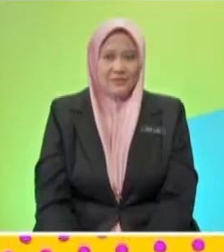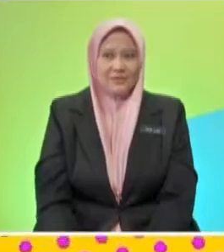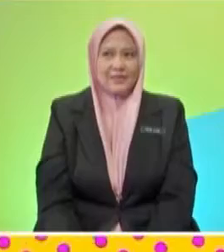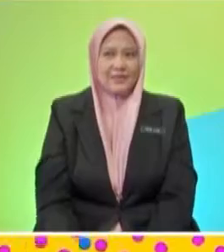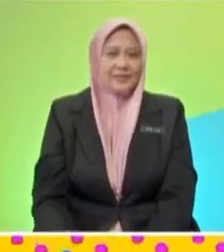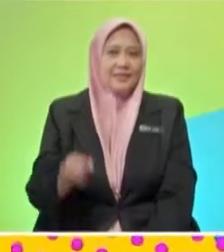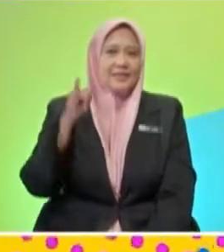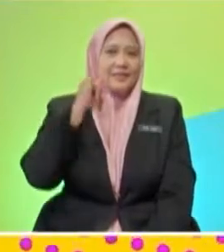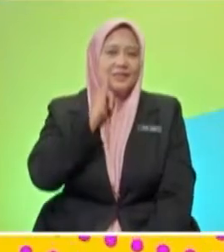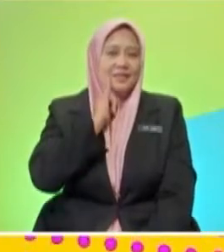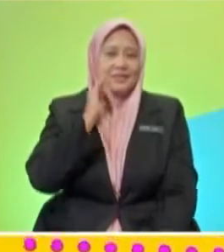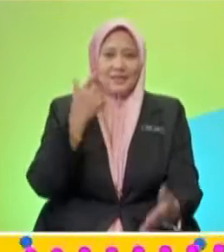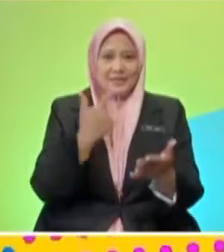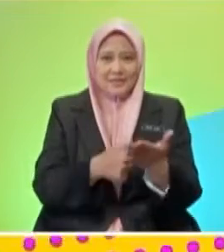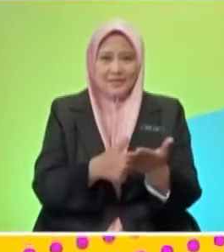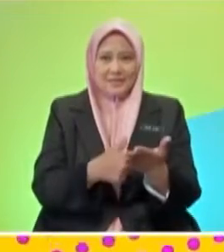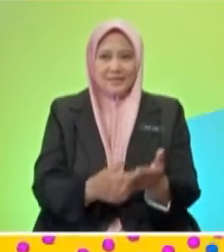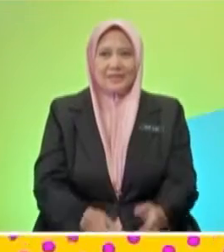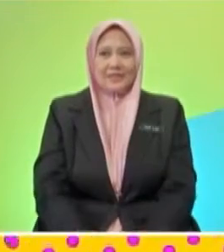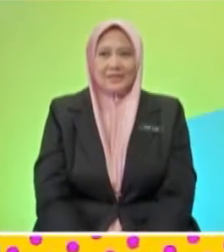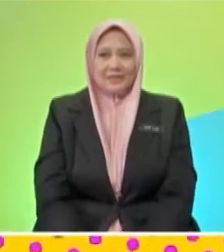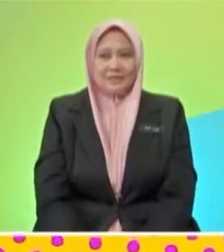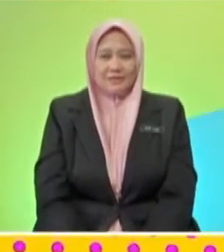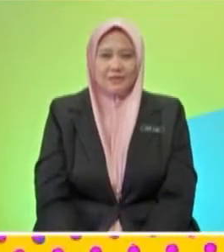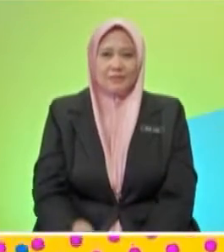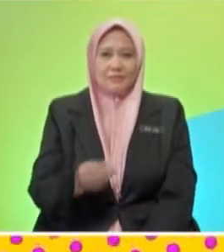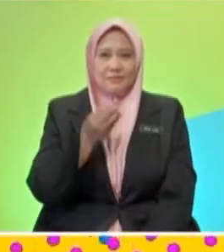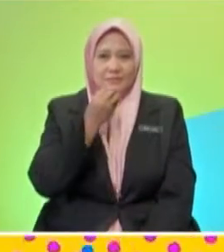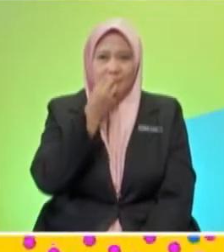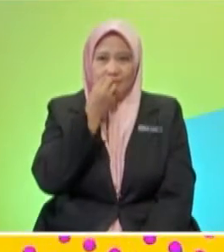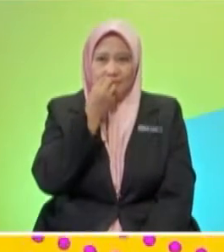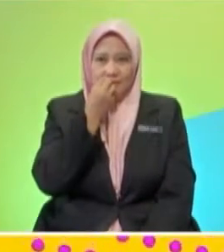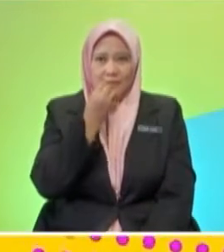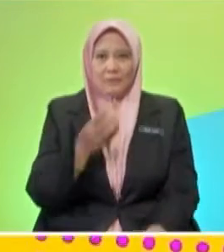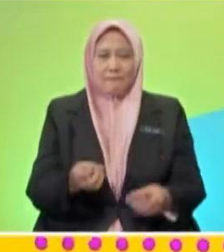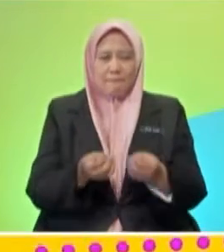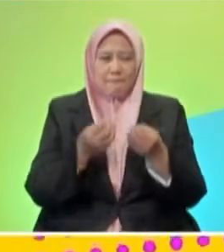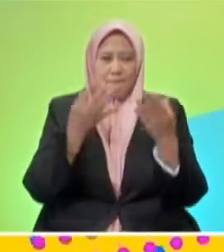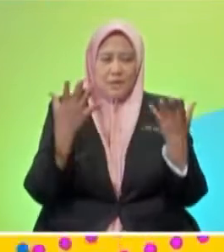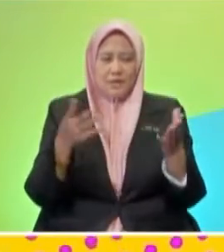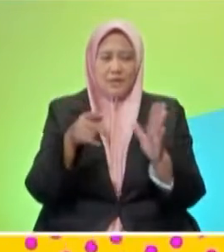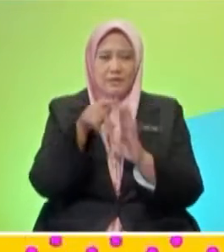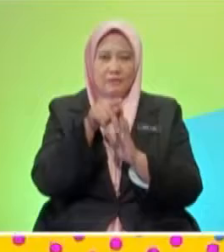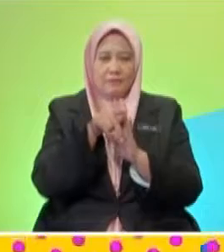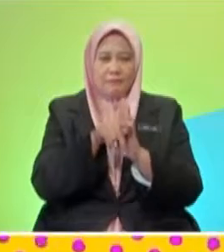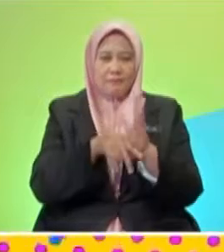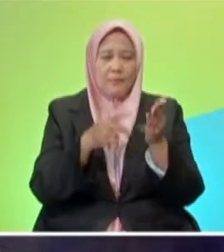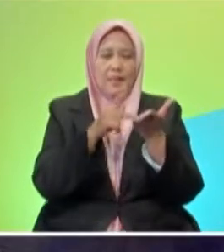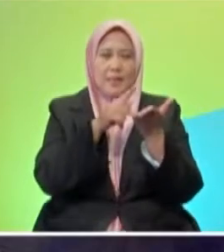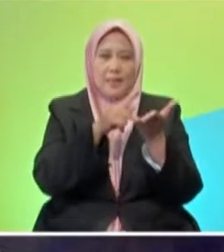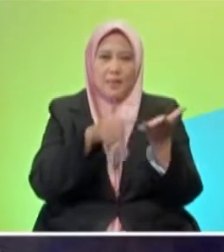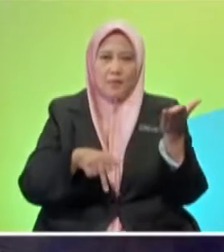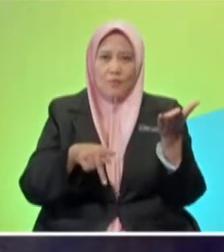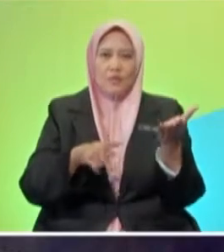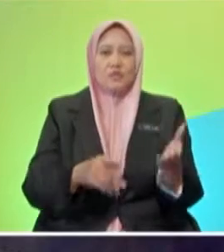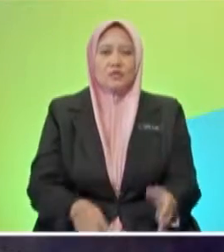kita berikan sekali lagi baik selesai makan bertanya pelawas bahkan banyak pesawat peringatan jika